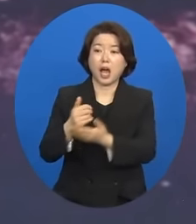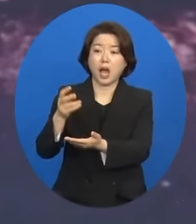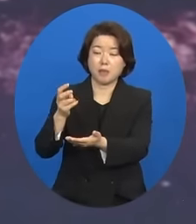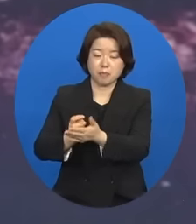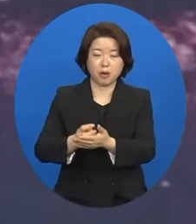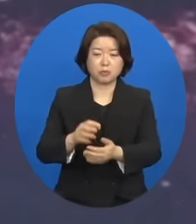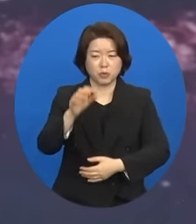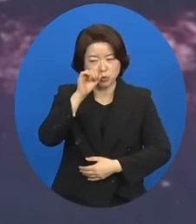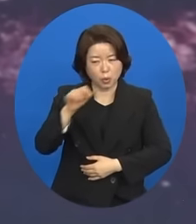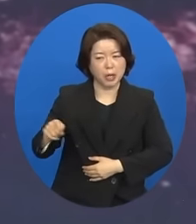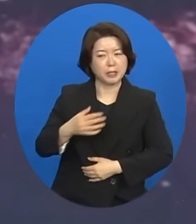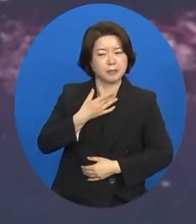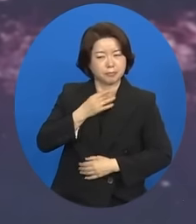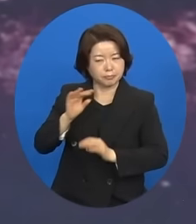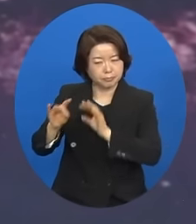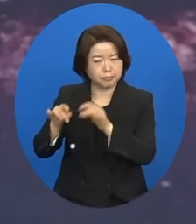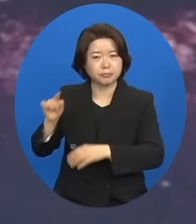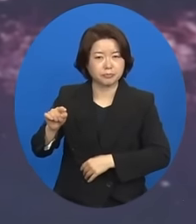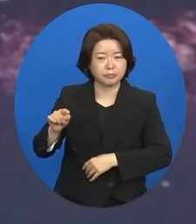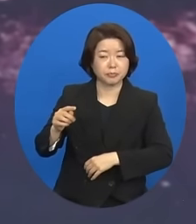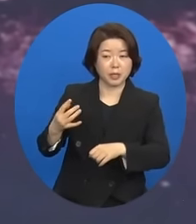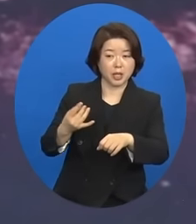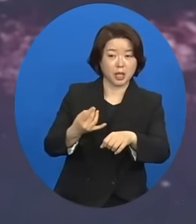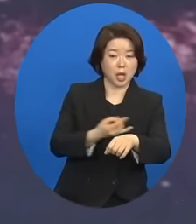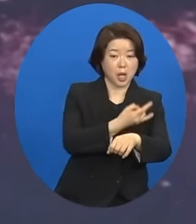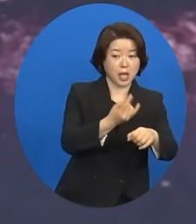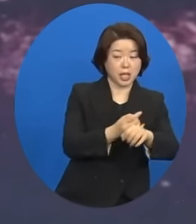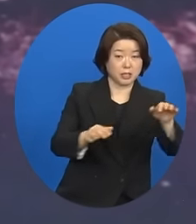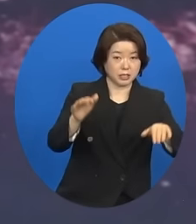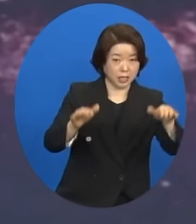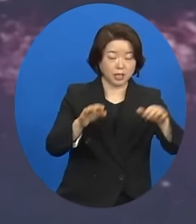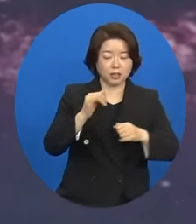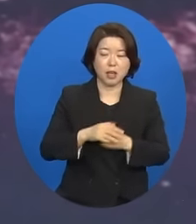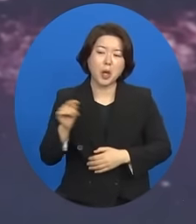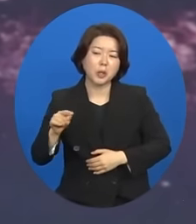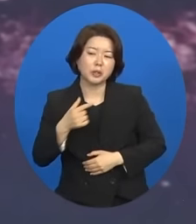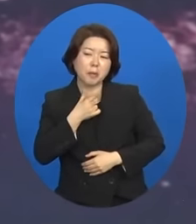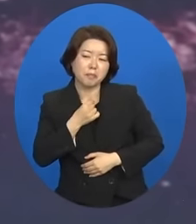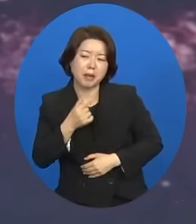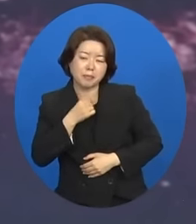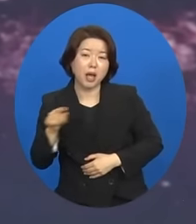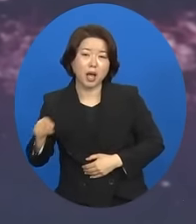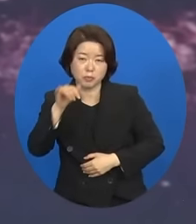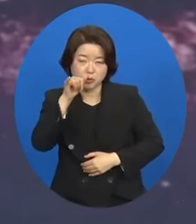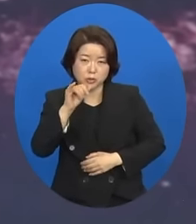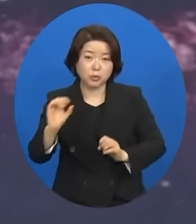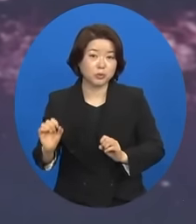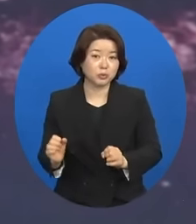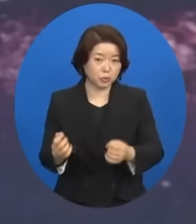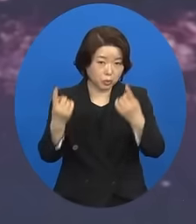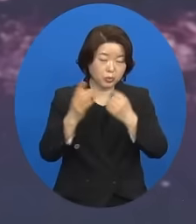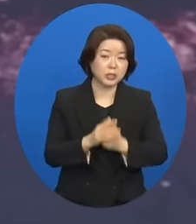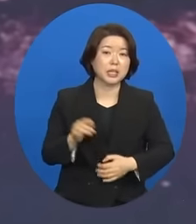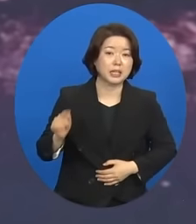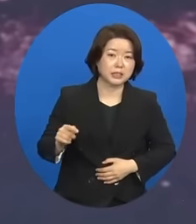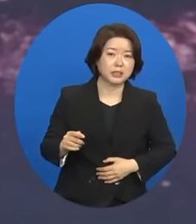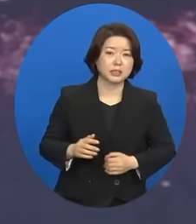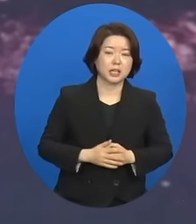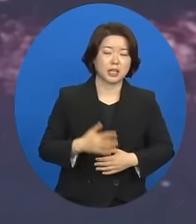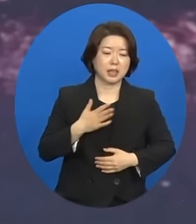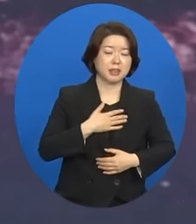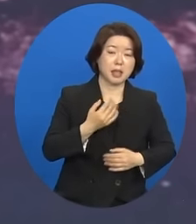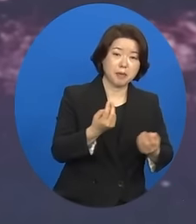것을 갈망하는 그 에서와의 차이가 그였 그런 마음이 있으면서 동시에 그런 것들을 내